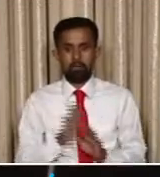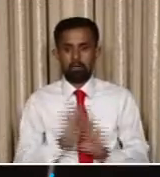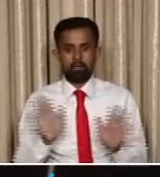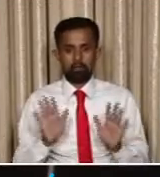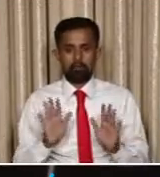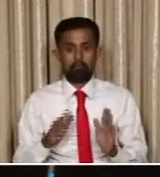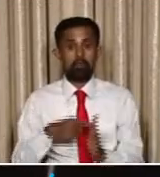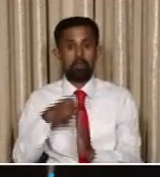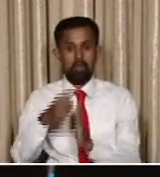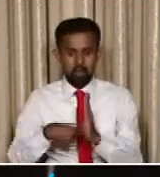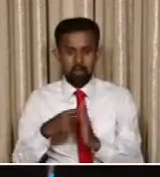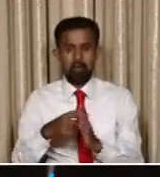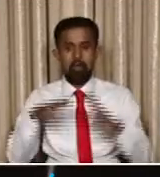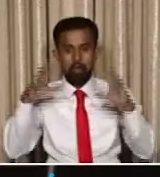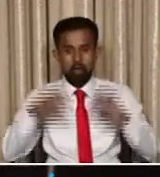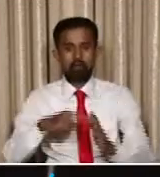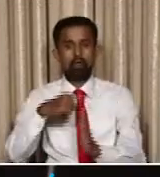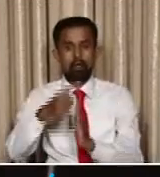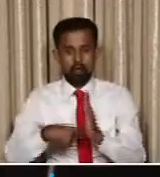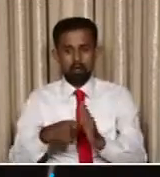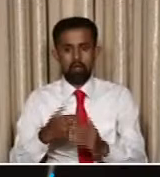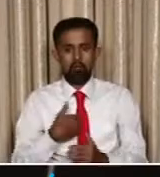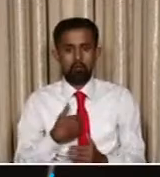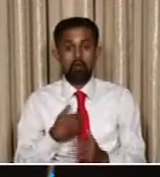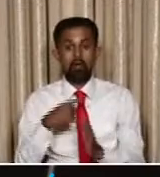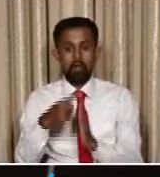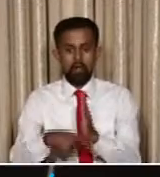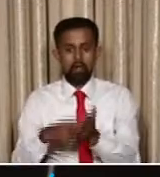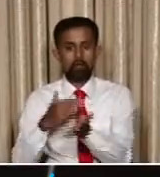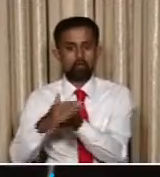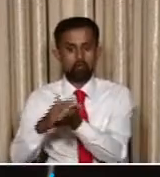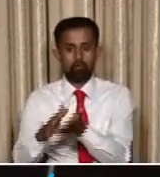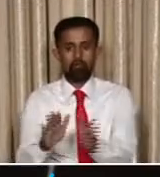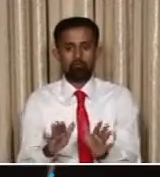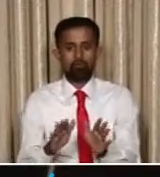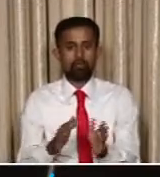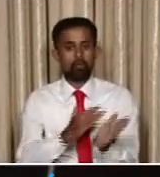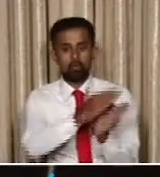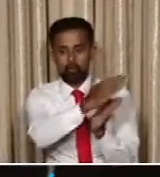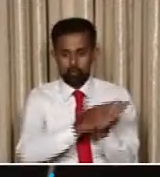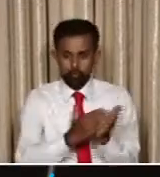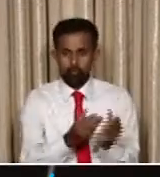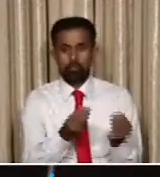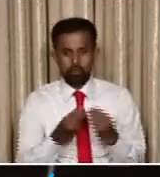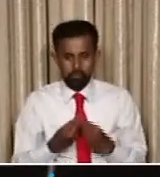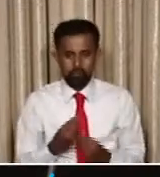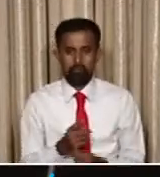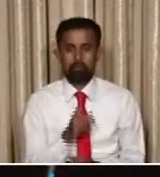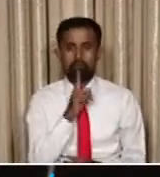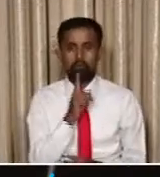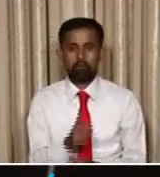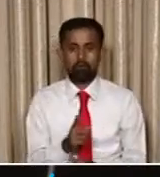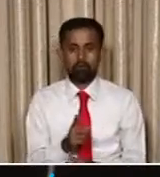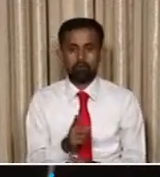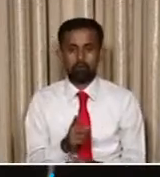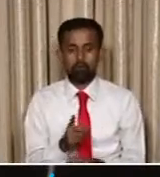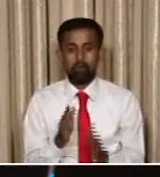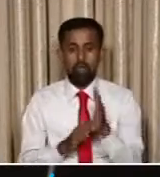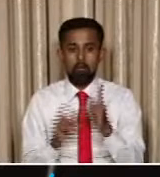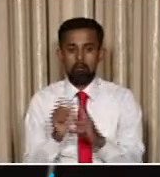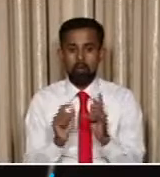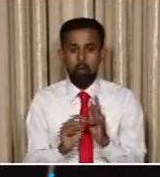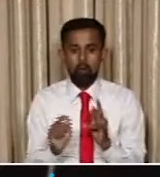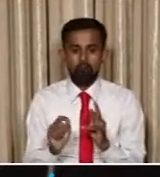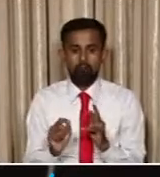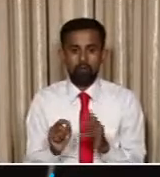මේක රටේ මේක අයිති රටට මම කරන්නේ රටට වැඩක් ඒකට සහයෝගය මට දෙන්න කියලා මම ඉල්ලනවා මේ අමාත්‍යංශයේ